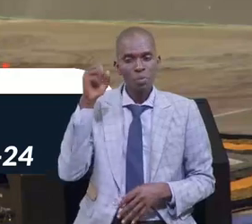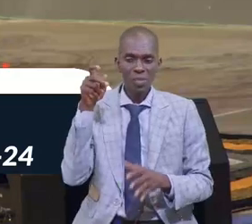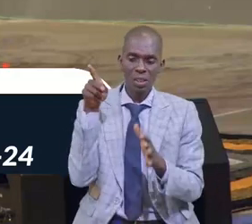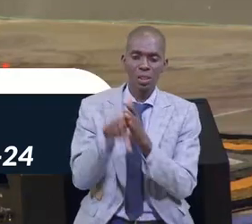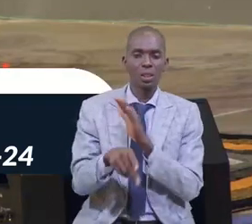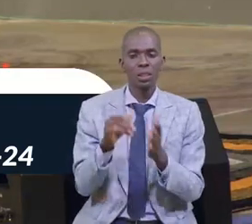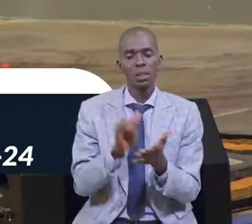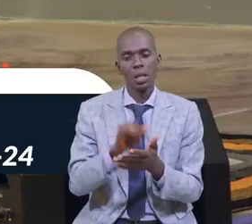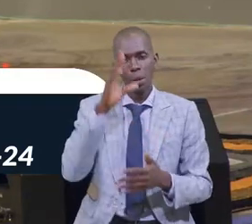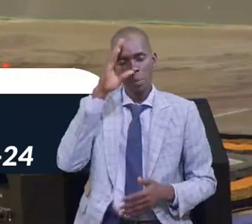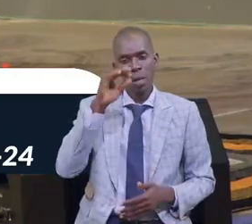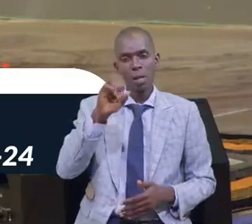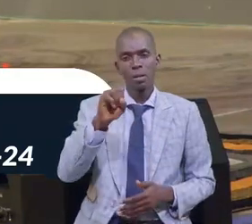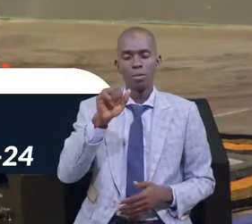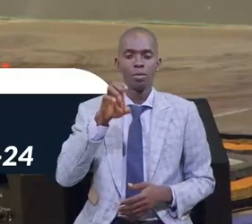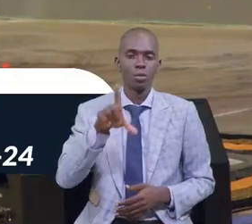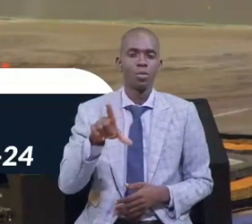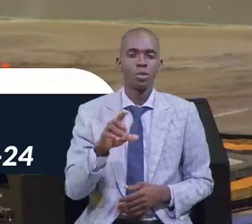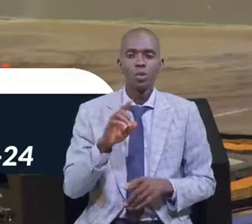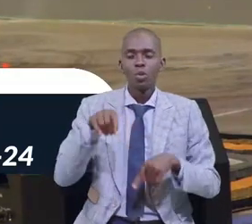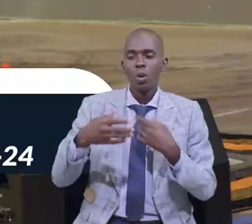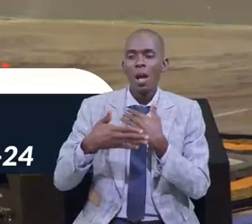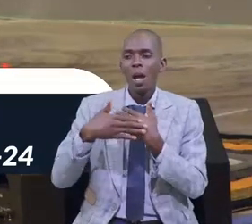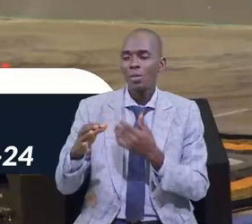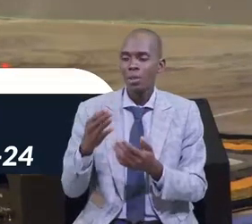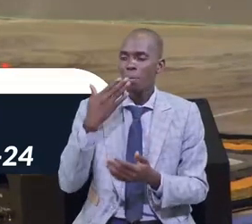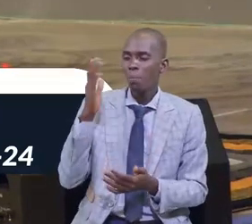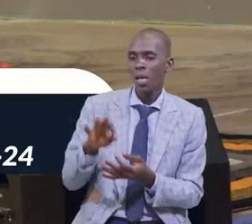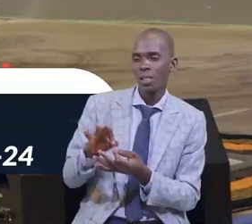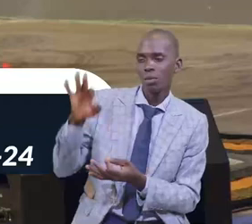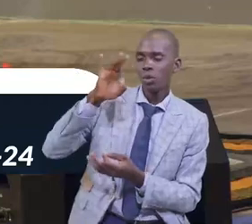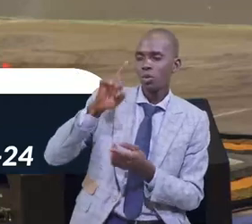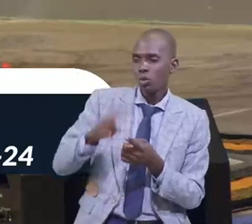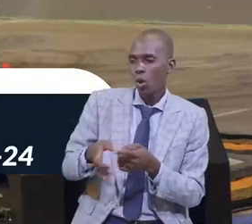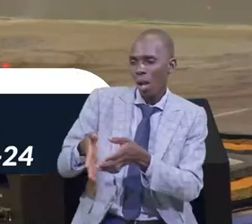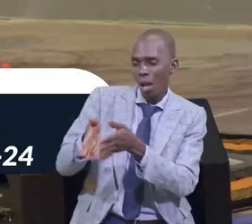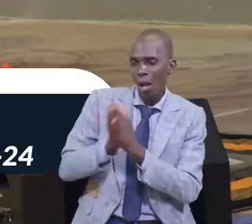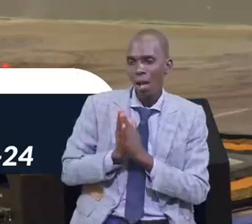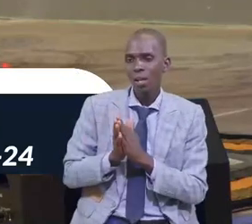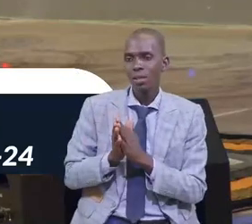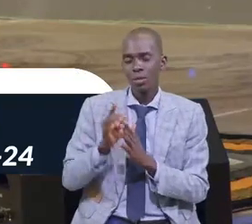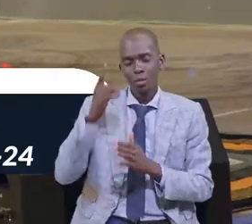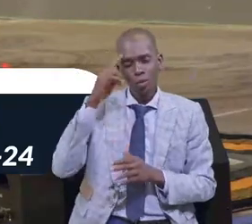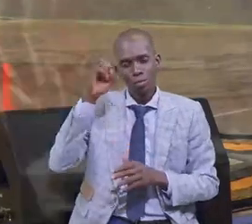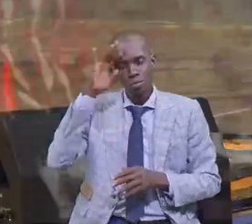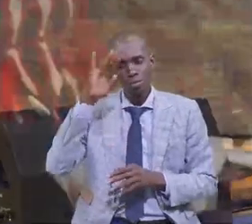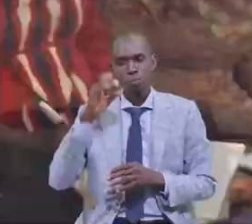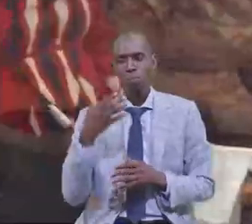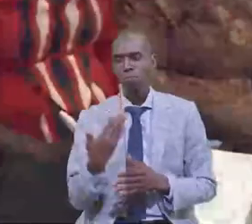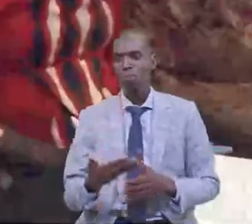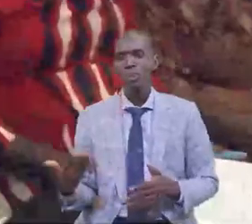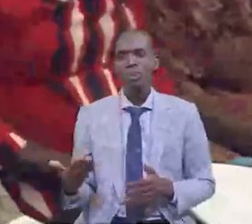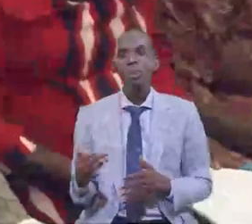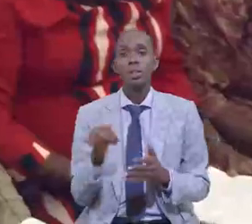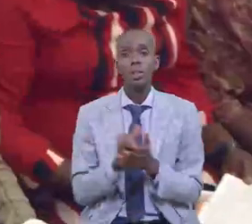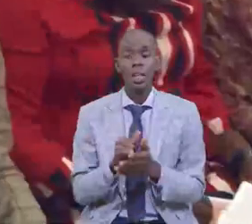tué. Aller après les esprits, les démons, l'information